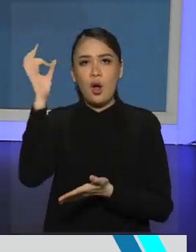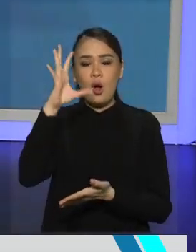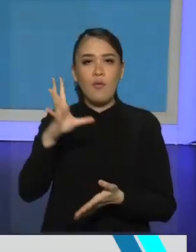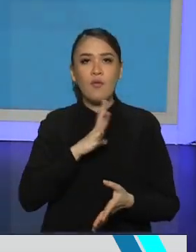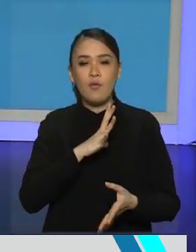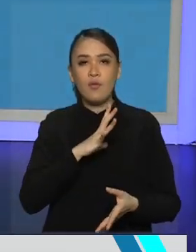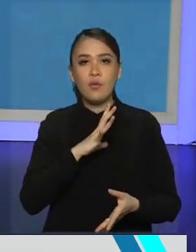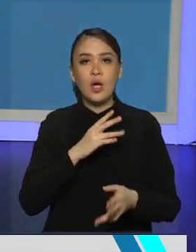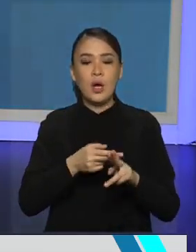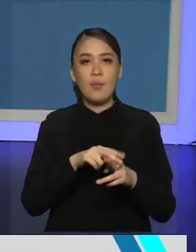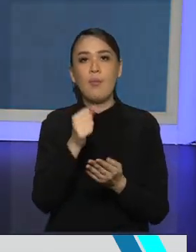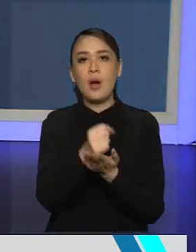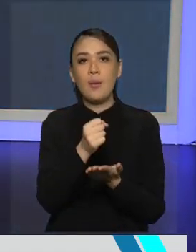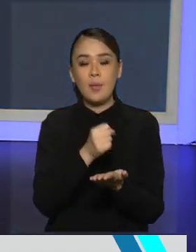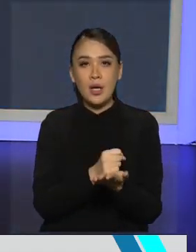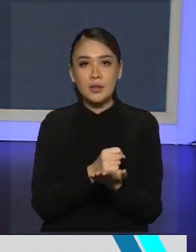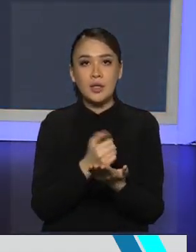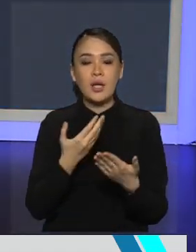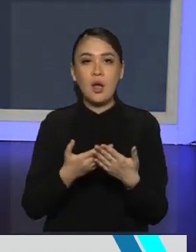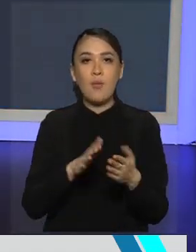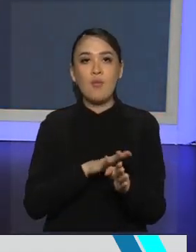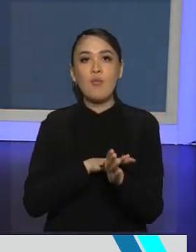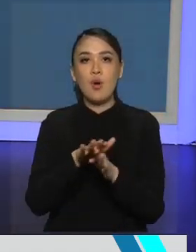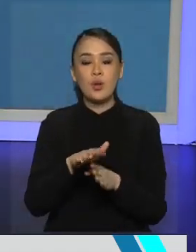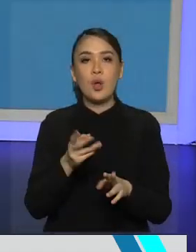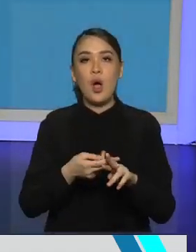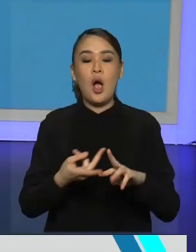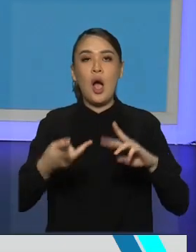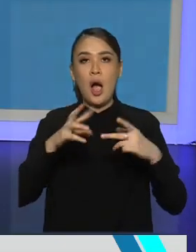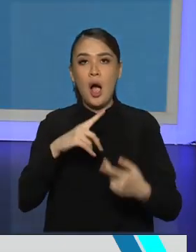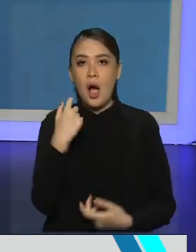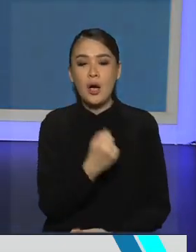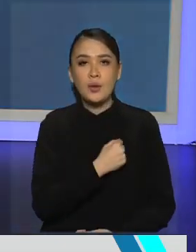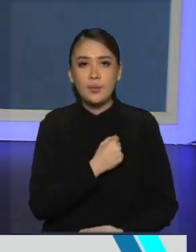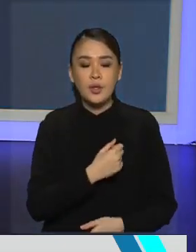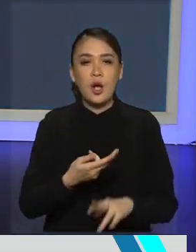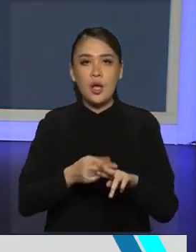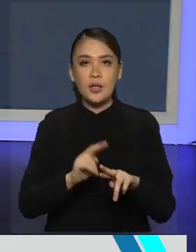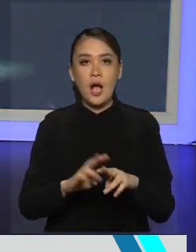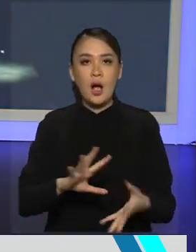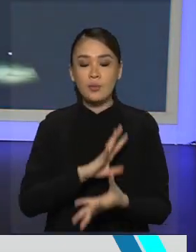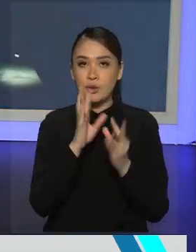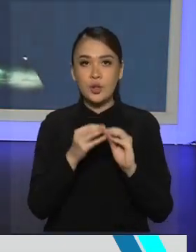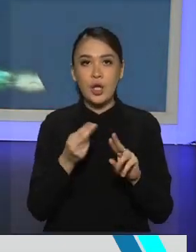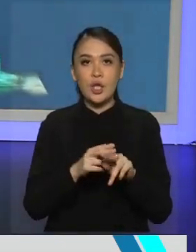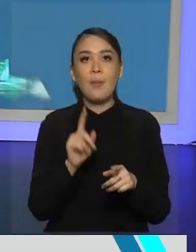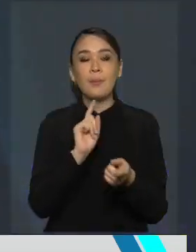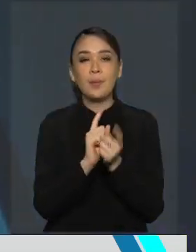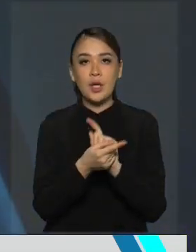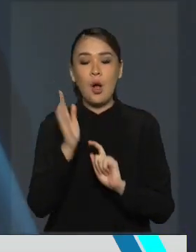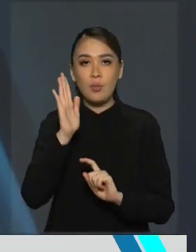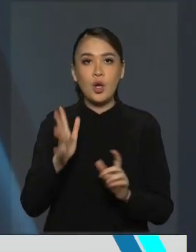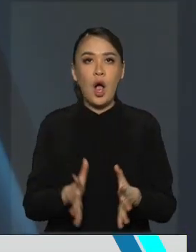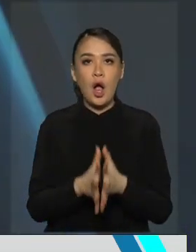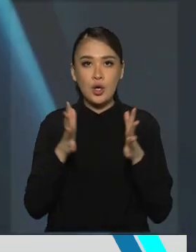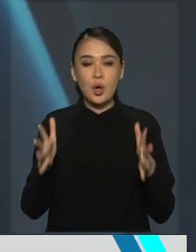вооружения и боеприпасов, а полностью переучивать всю армию. Абсолютно, то есть тактические действия будут меняться. Это огромные